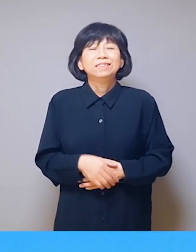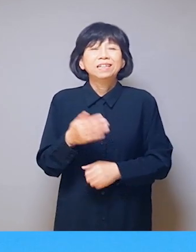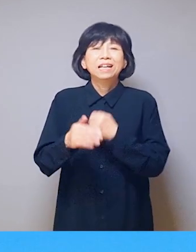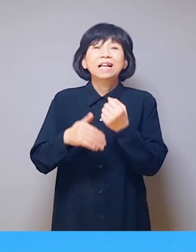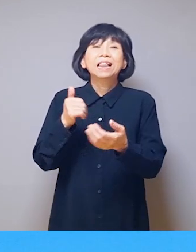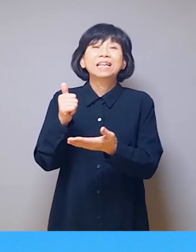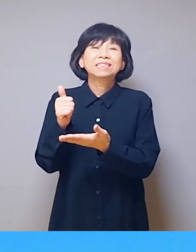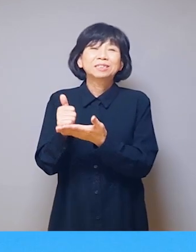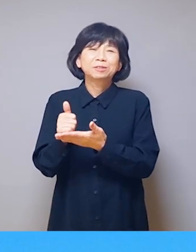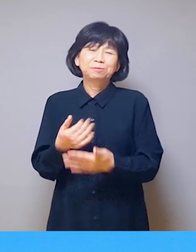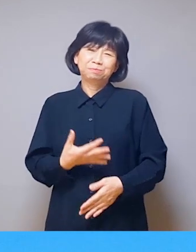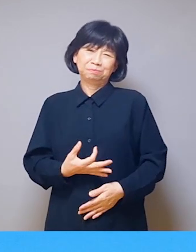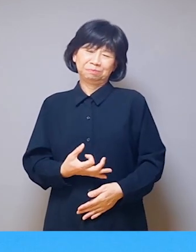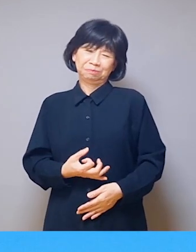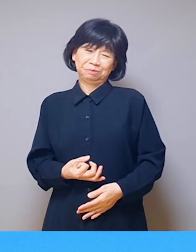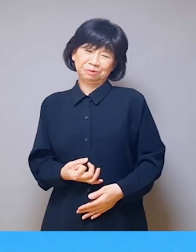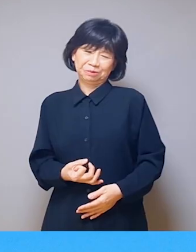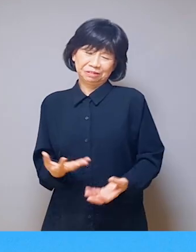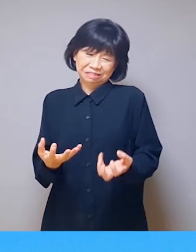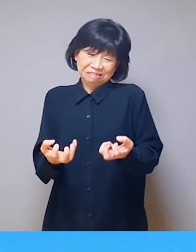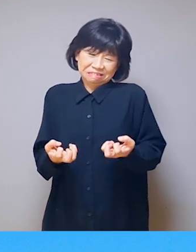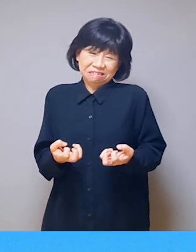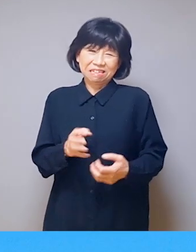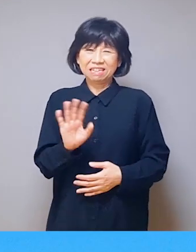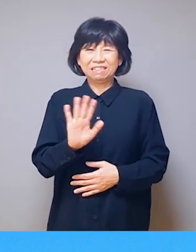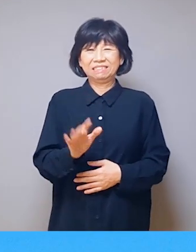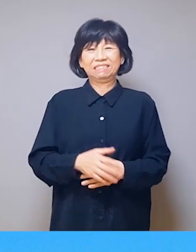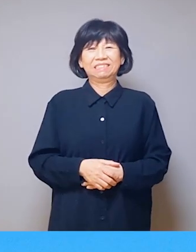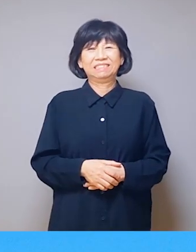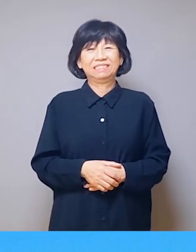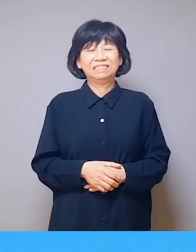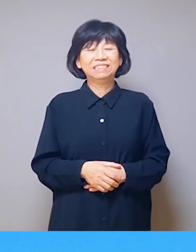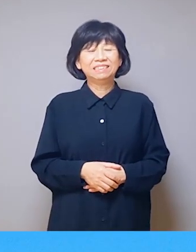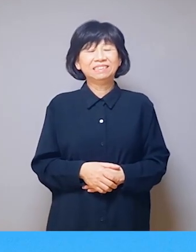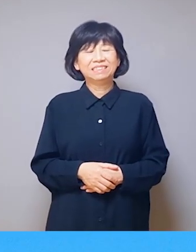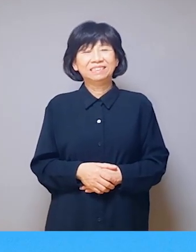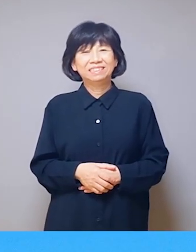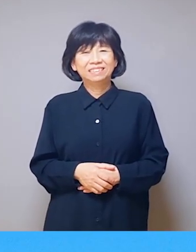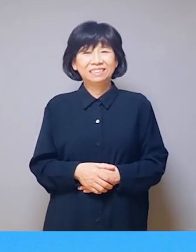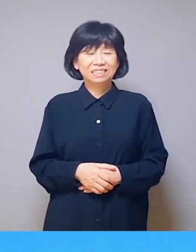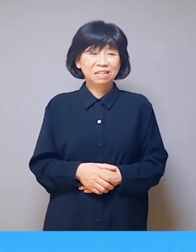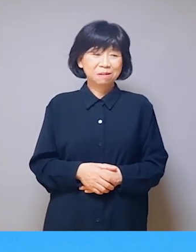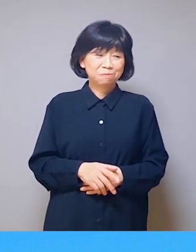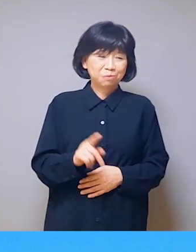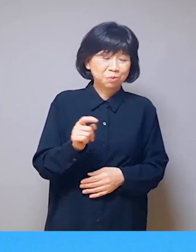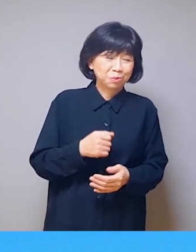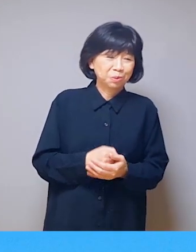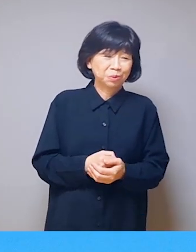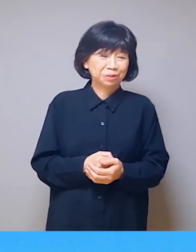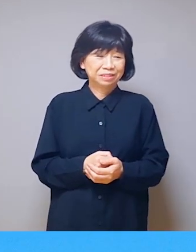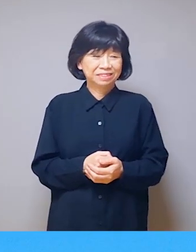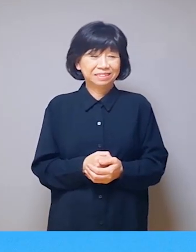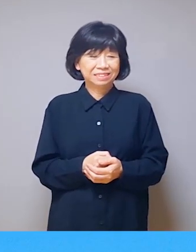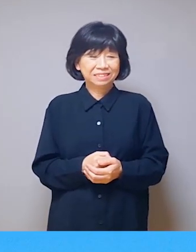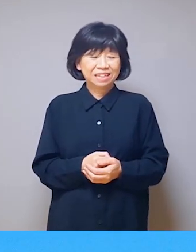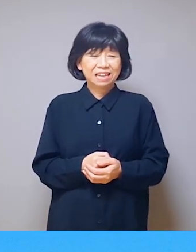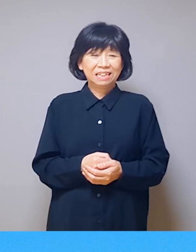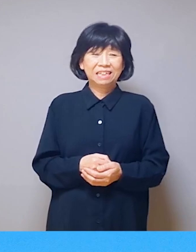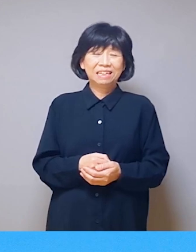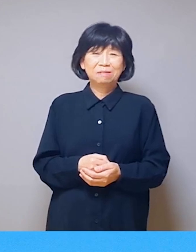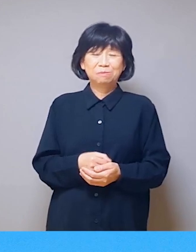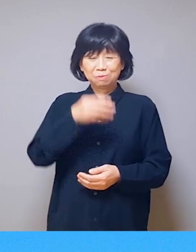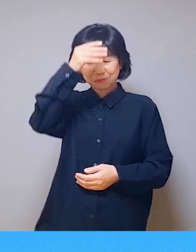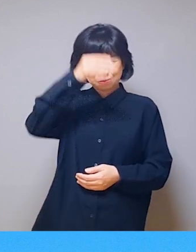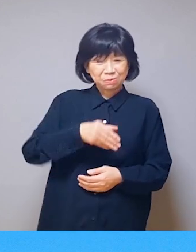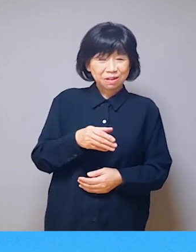하나님 그렇게 너무 이게 째째하게 보지 마세요. 일부러 죄 지으시라는 게 아니에요. 일부러 교회 출석하지 말으시라는 게 아니에요. 오해하시면 안 돼요.